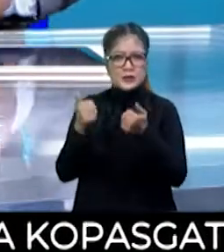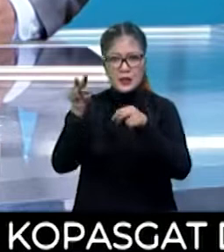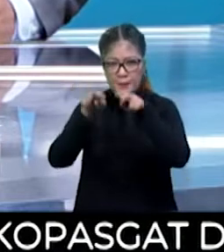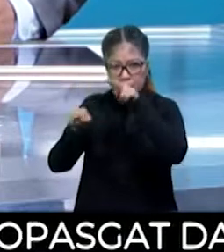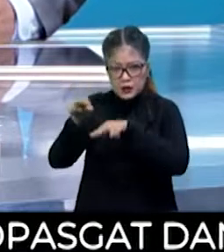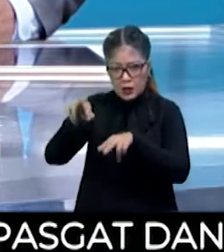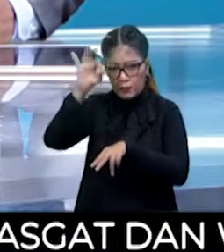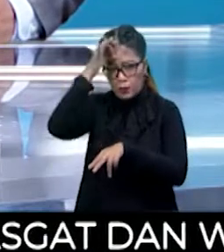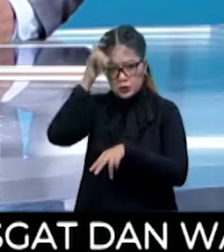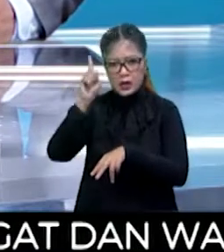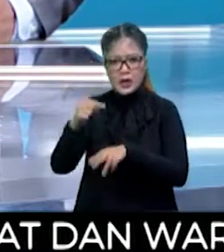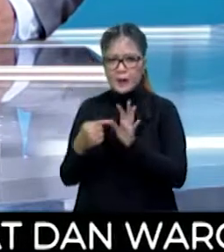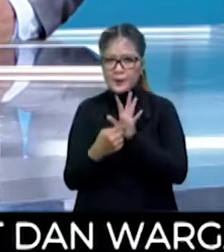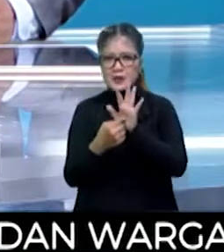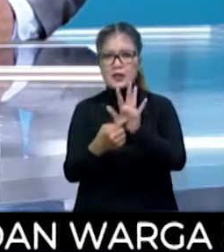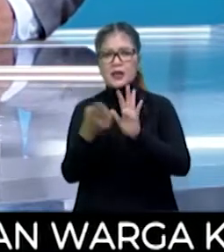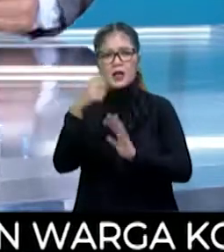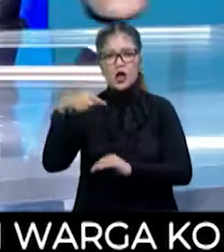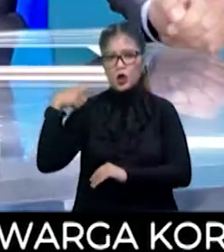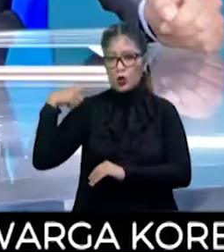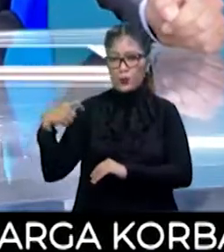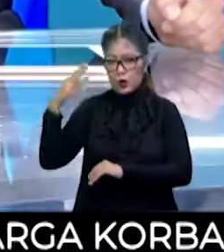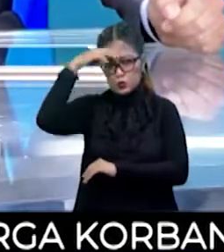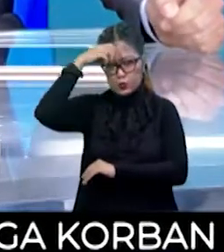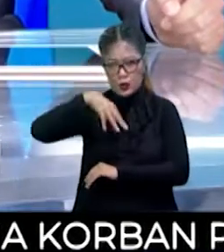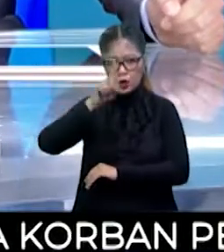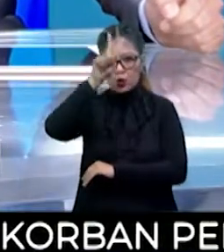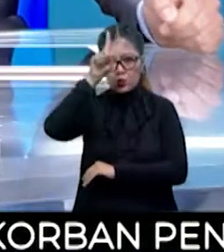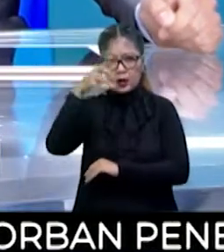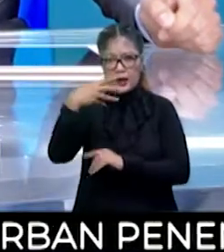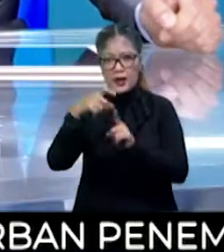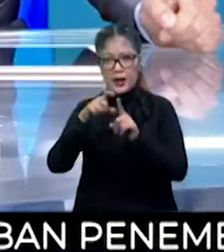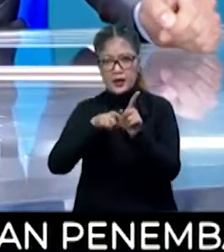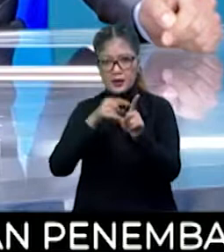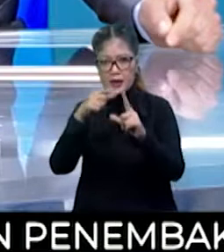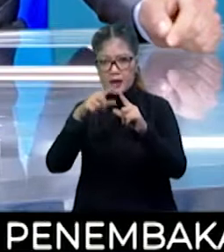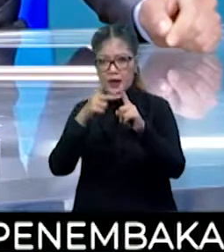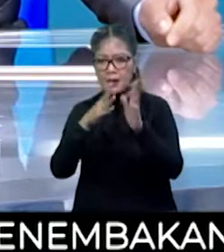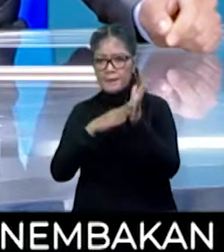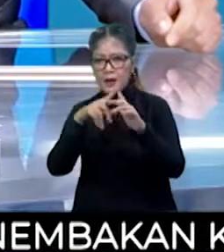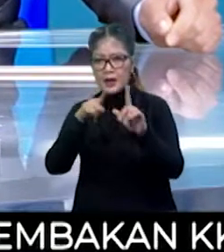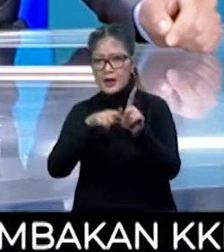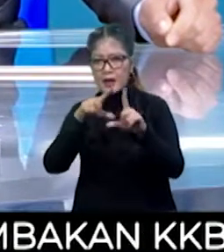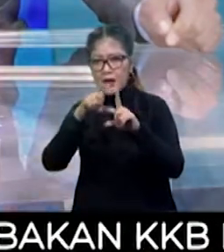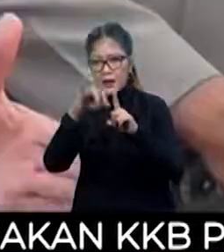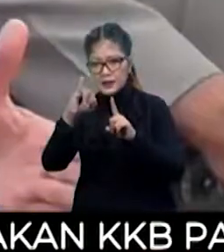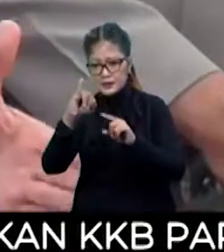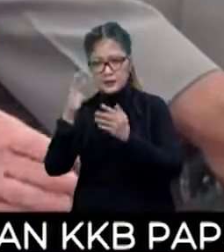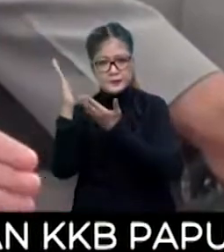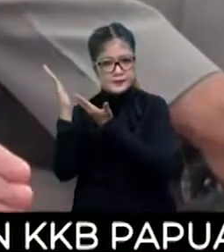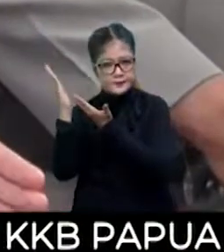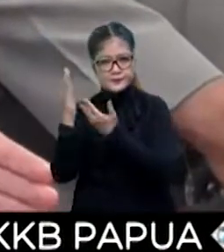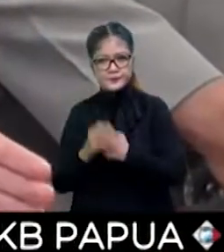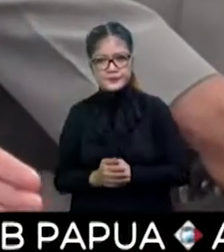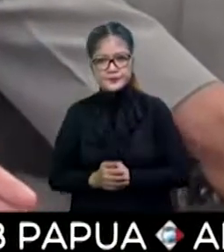menunggu hasil pemeriksaan kepolisian. Berikut pernyataan Gubernur Sumatera Utara, Edi Rahmayadi. Ditemukan